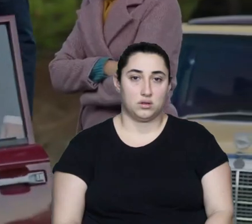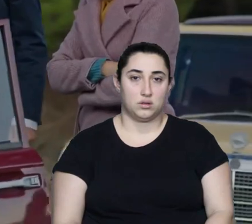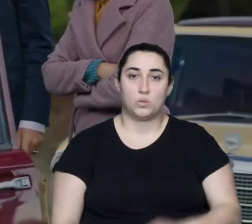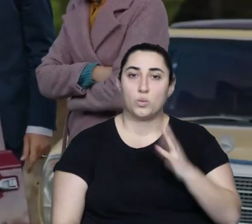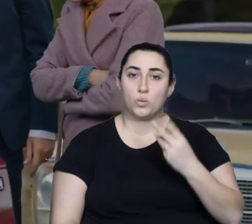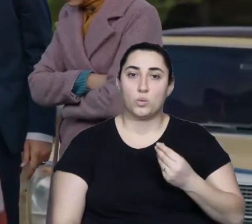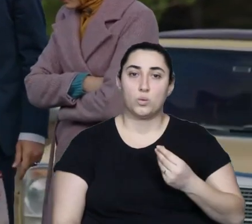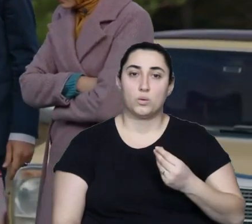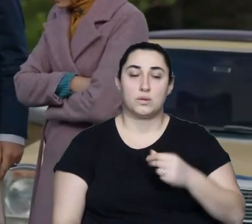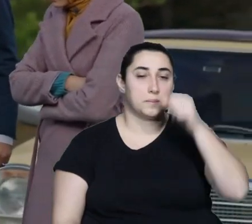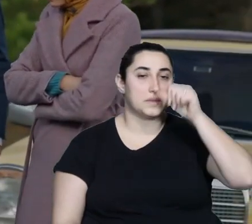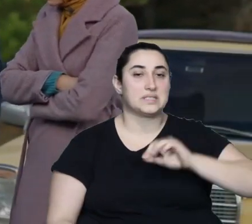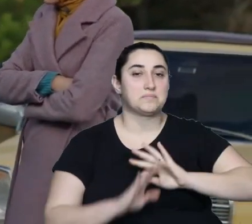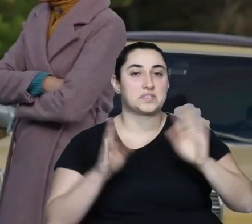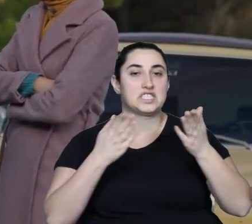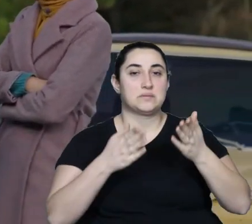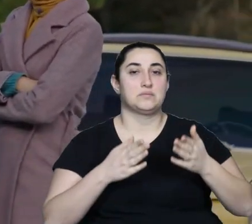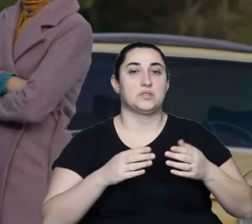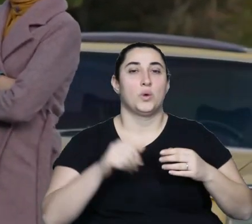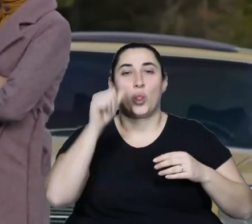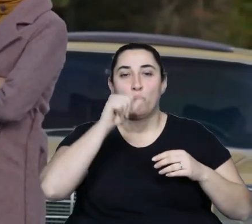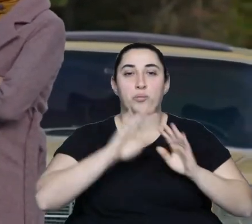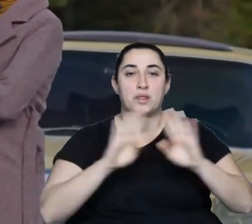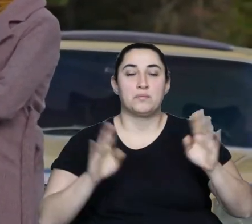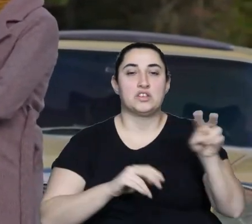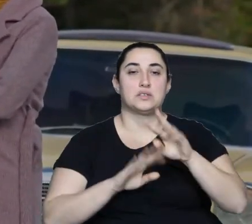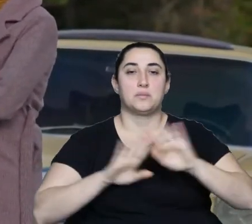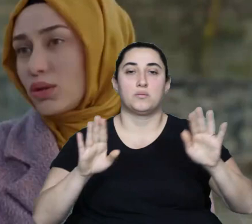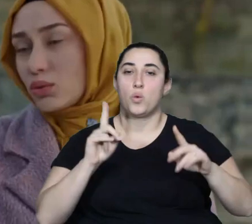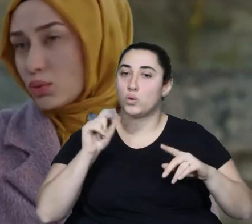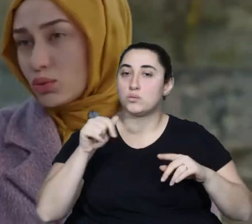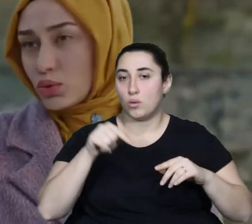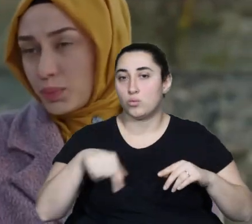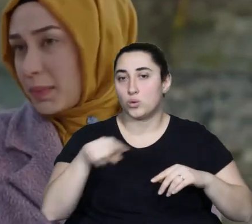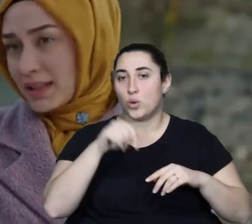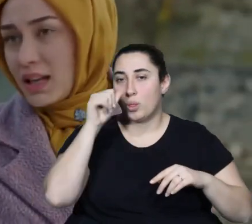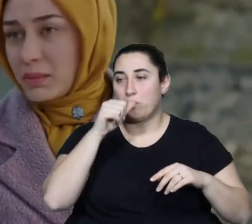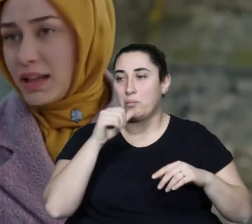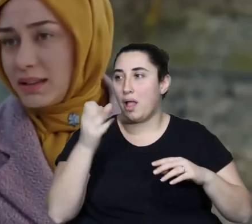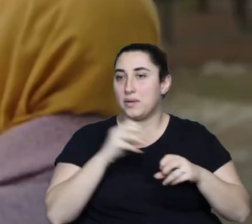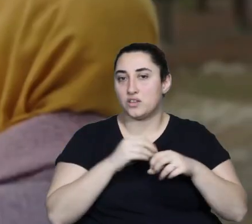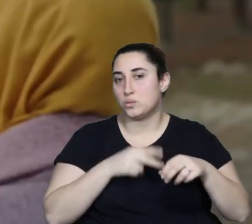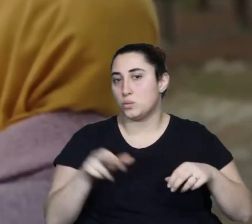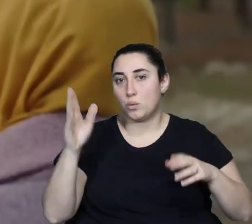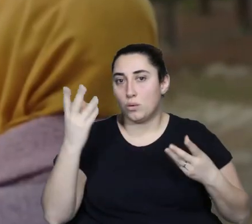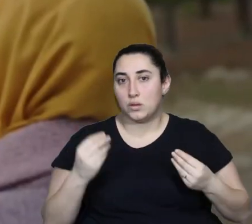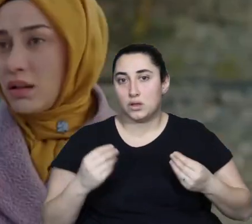Ne oldu? Benzini de bitirmiş, tüpü de bitirmiş. O zaman bunlar tüp benzin almaya